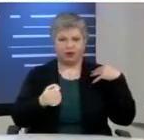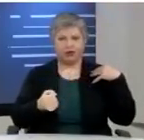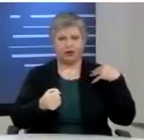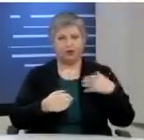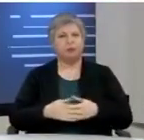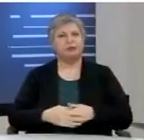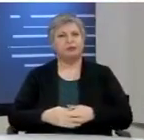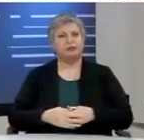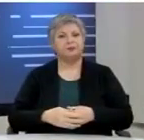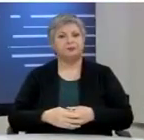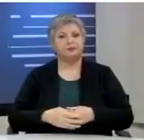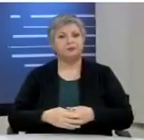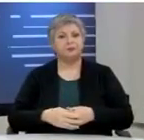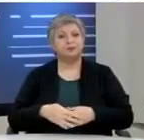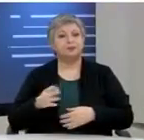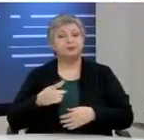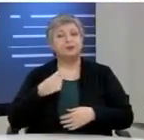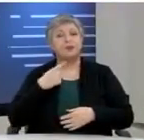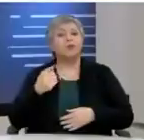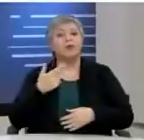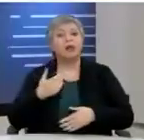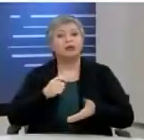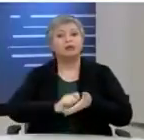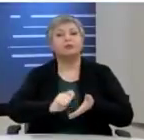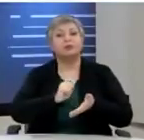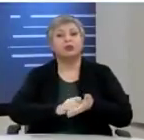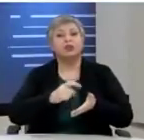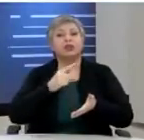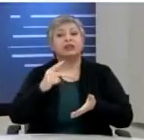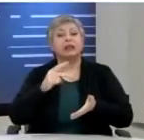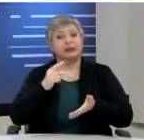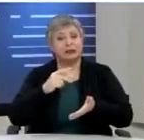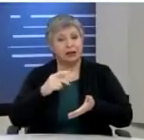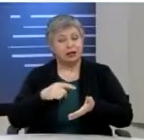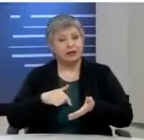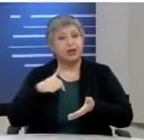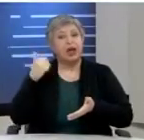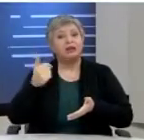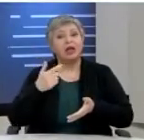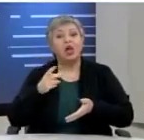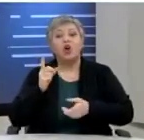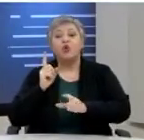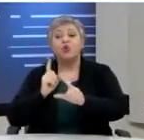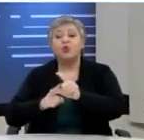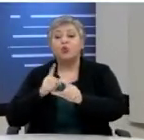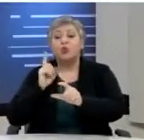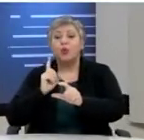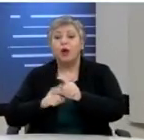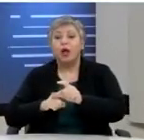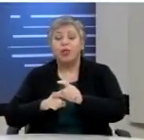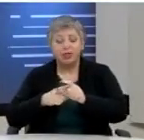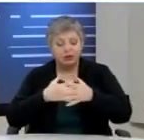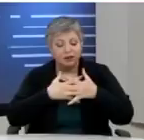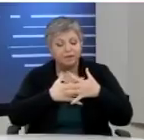Και όπως έλεγε και ο μεγάλος Καζαντζάκης, οι κομμουνιστές την αγαπούν την ευθύνη. Έτσι έλεγε. Ελπίζω κάποια στιγμή